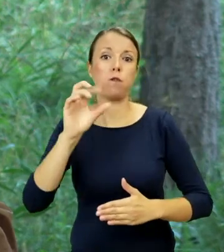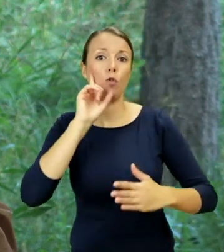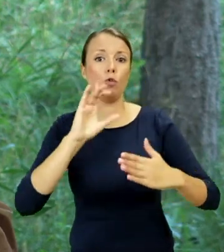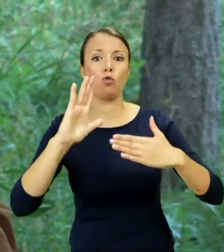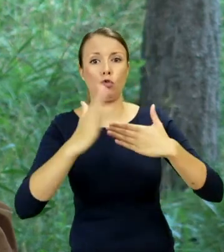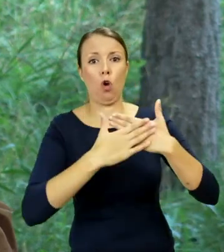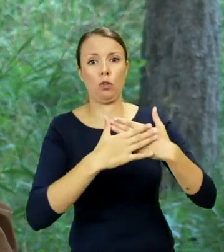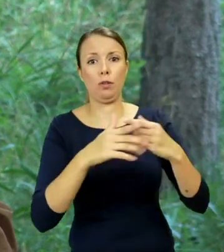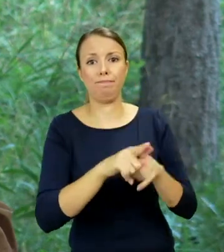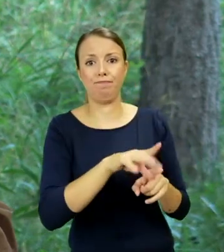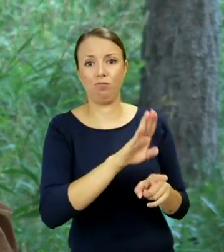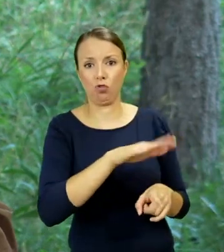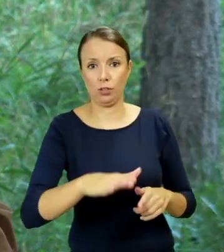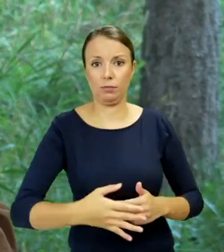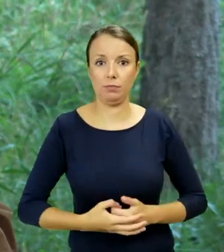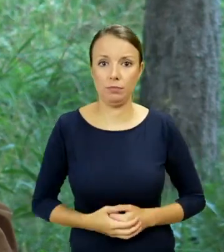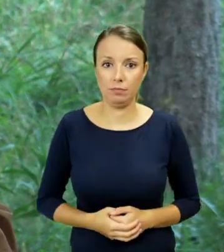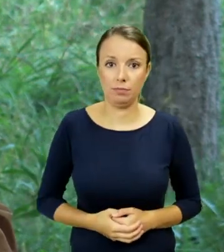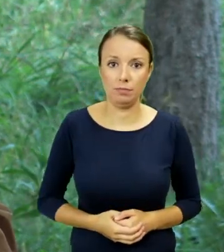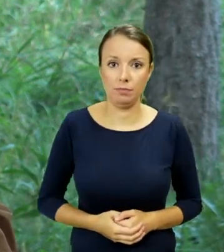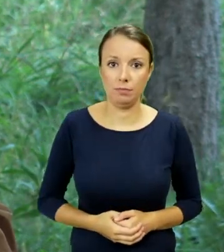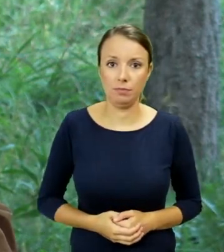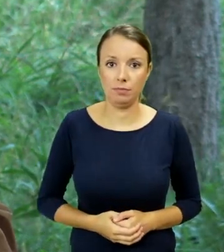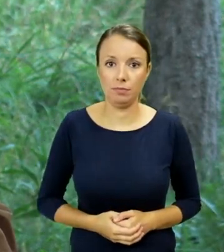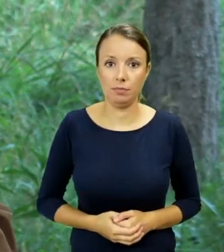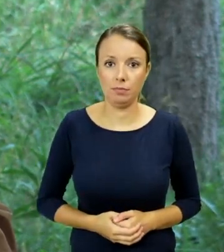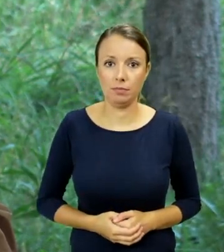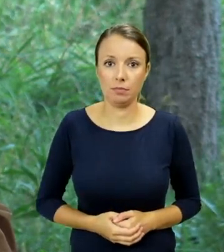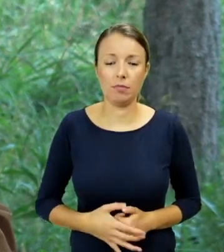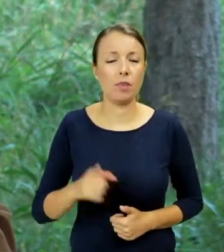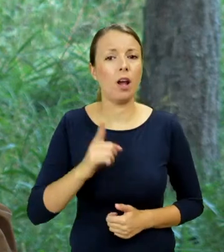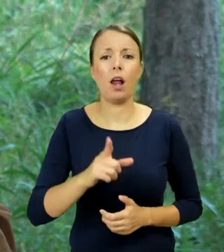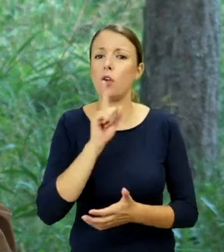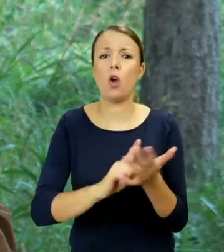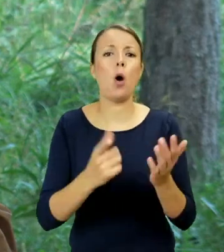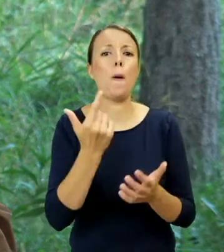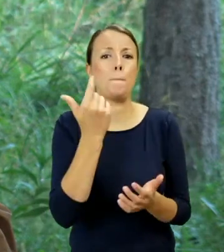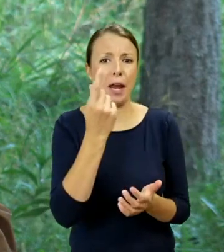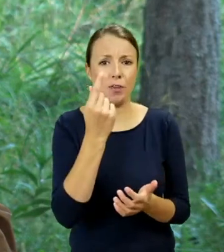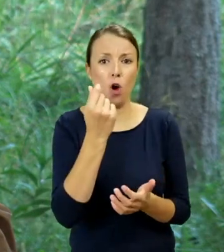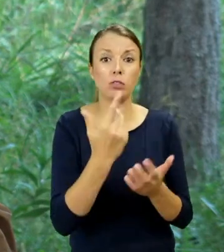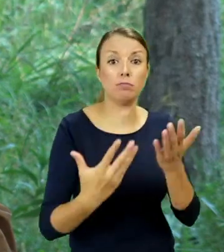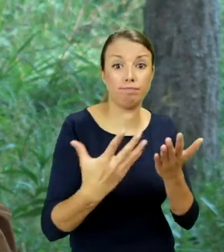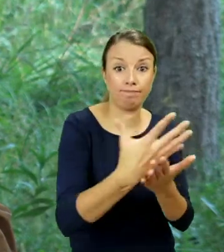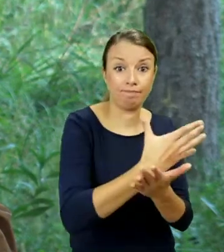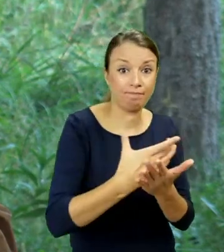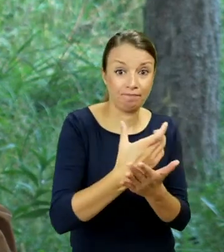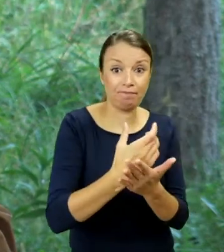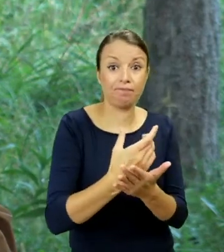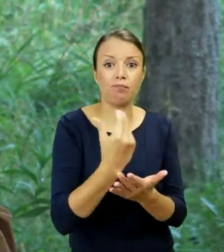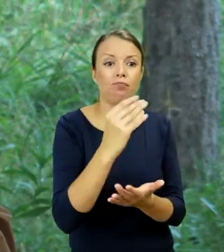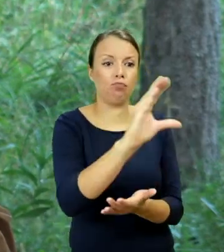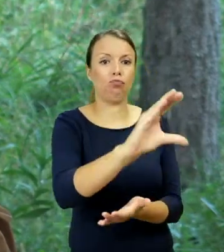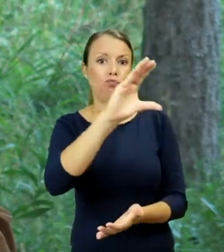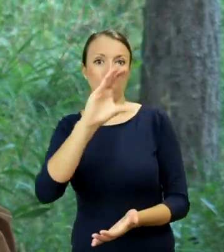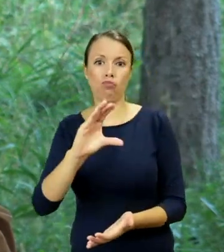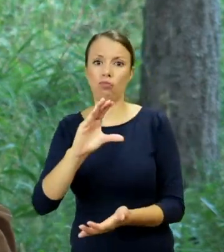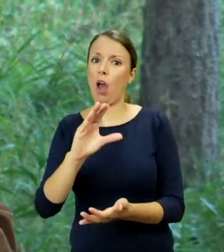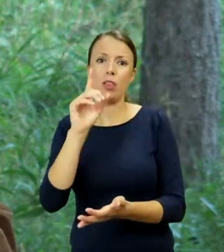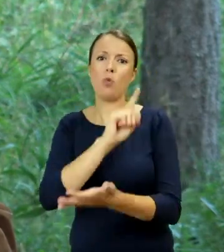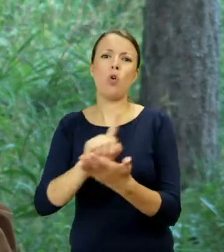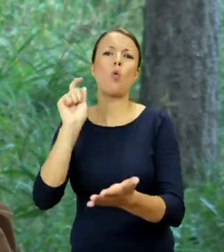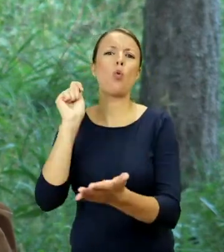rodziny. No, nie udało się z zebranych pieniędzy zakupić takiej całorocznej